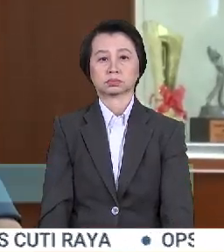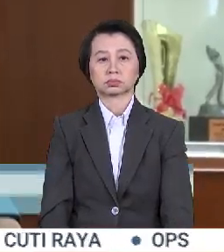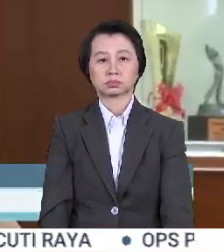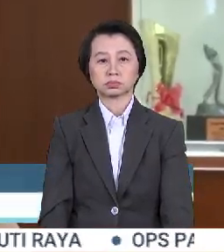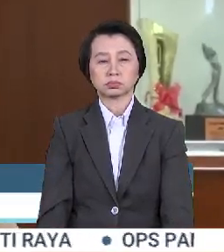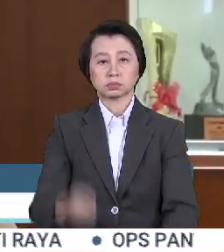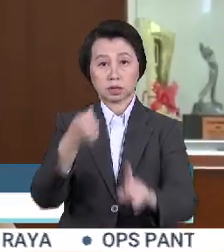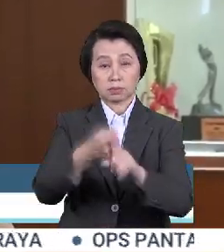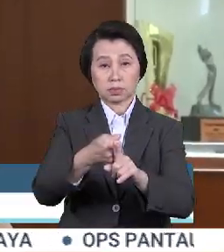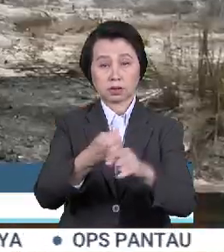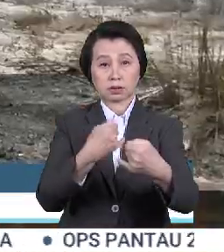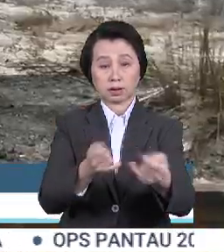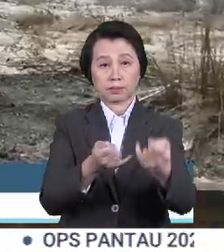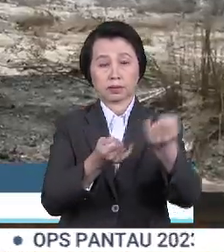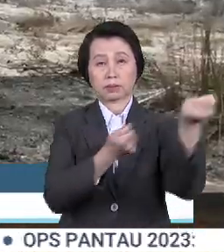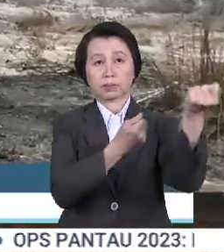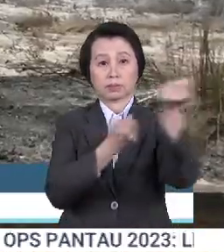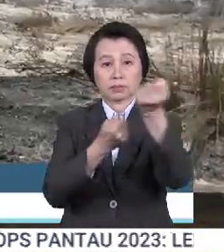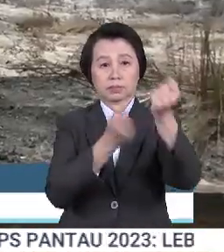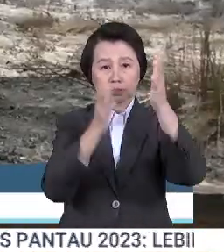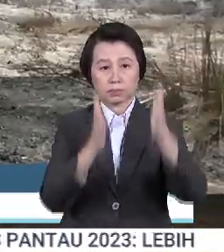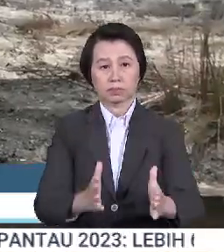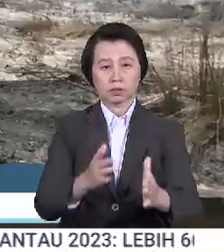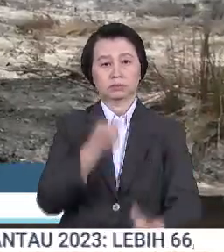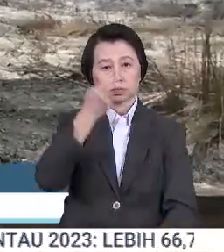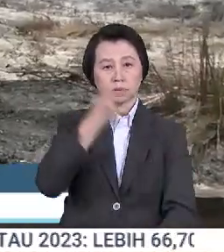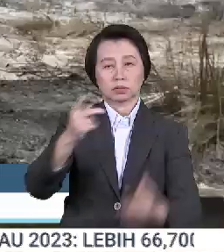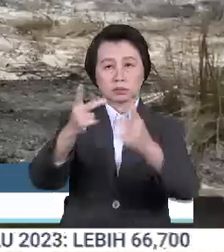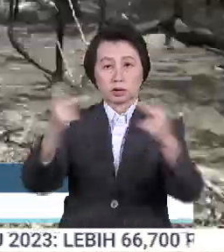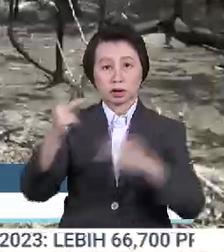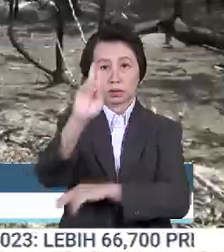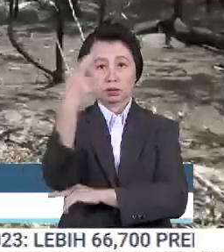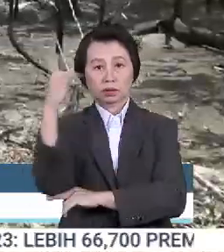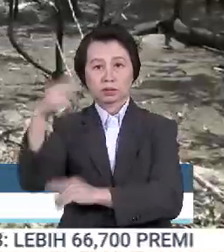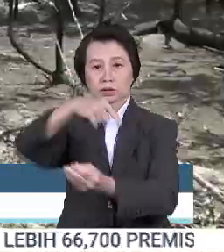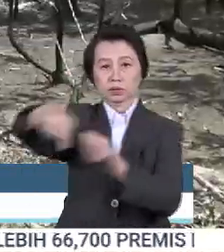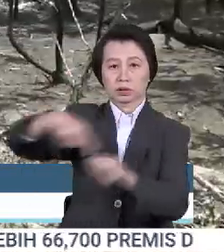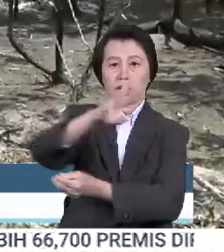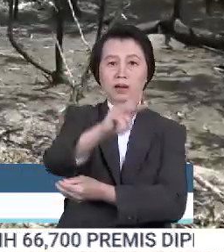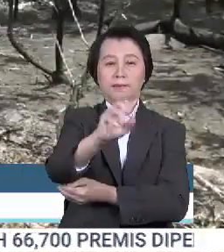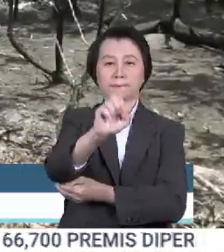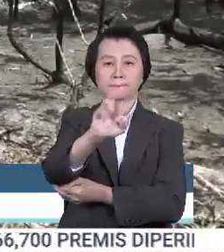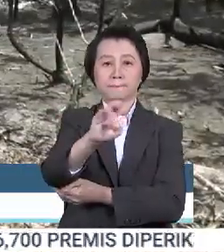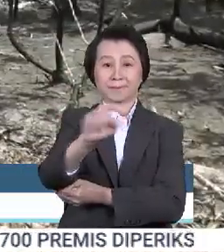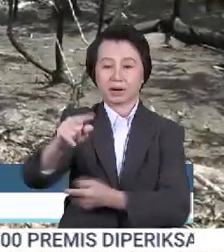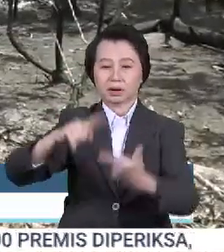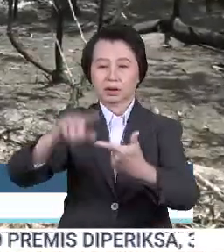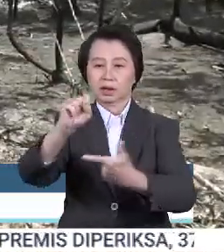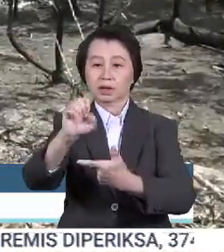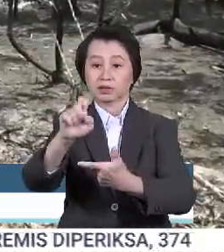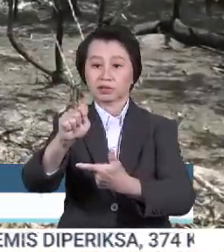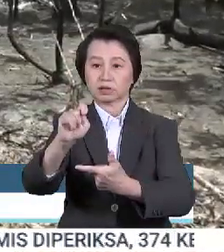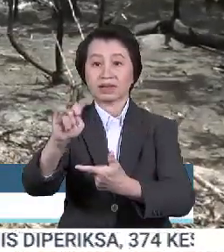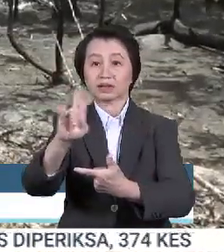pengarah jabatan Bomba dan penyelamat Negeri hasassan Asari Omar berkata Kawasan hutan di sekitar merang setiu antara kawasan kerap